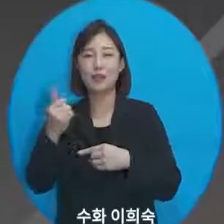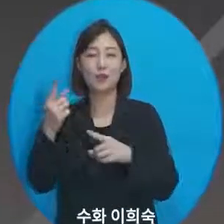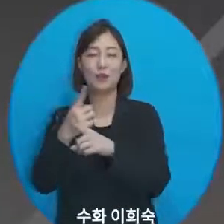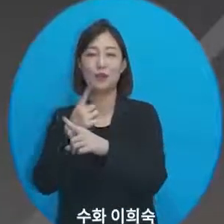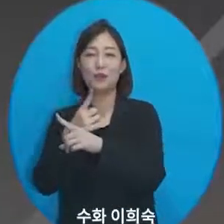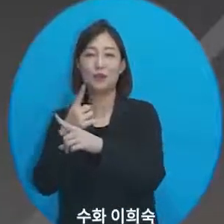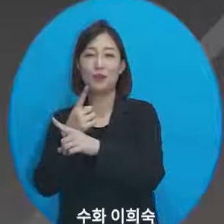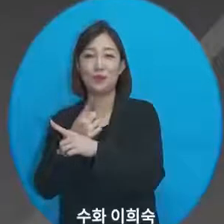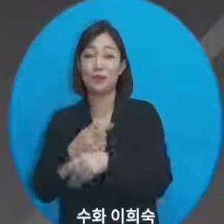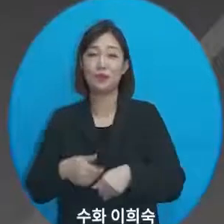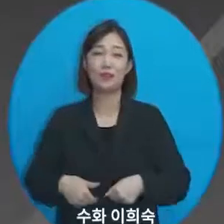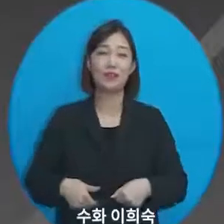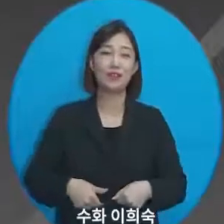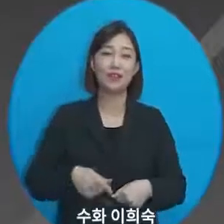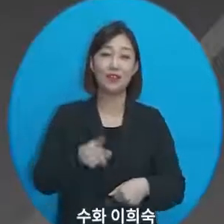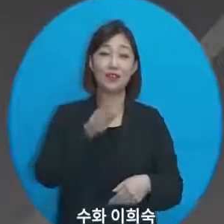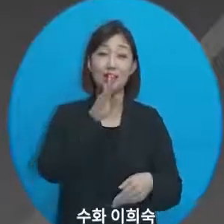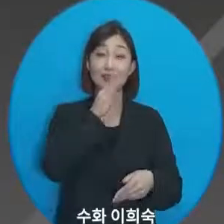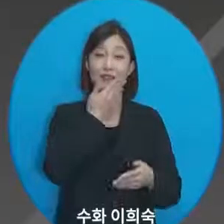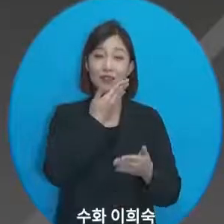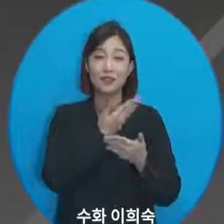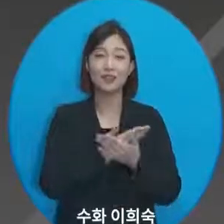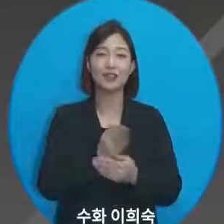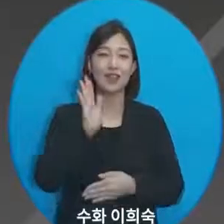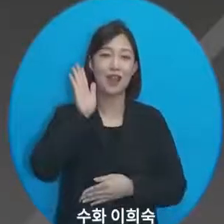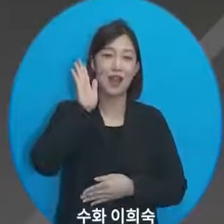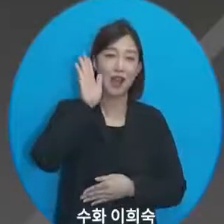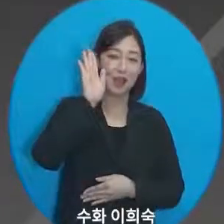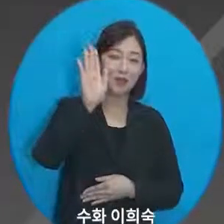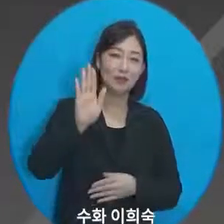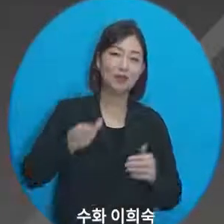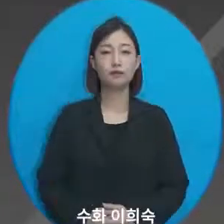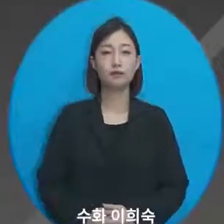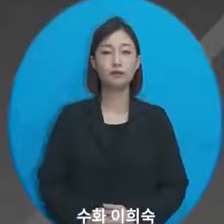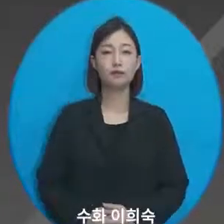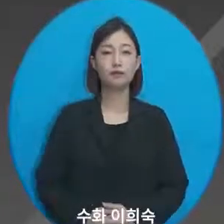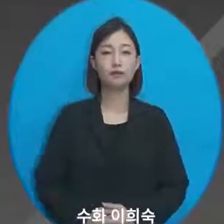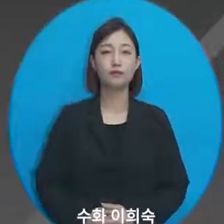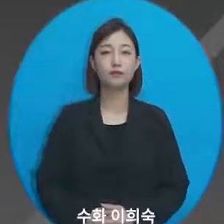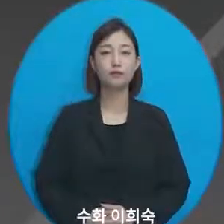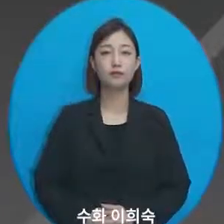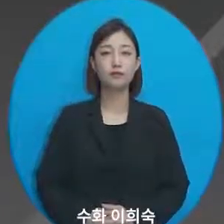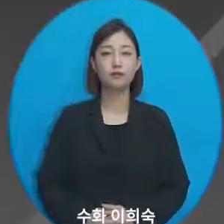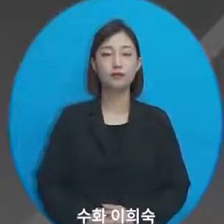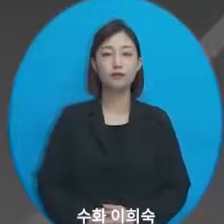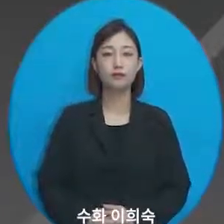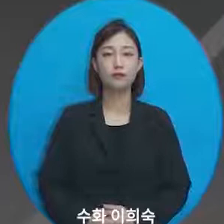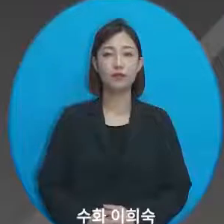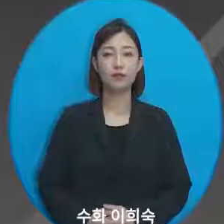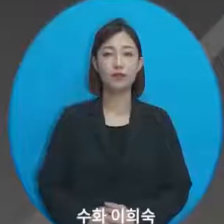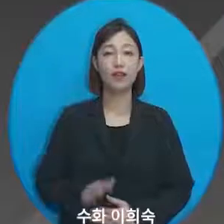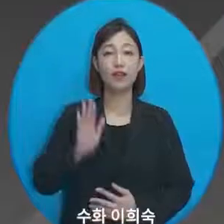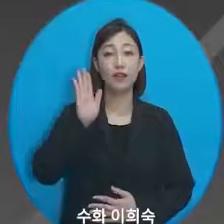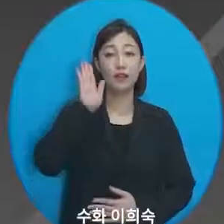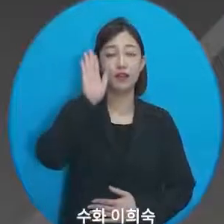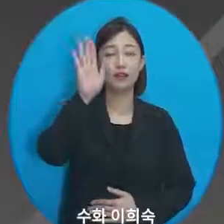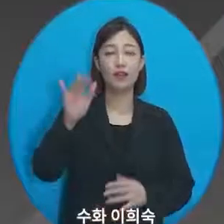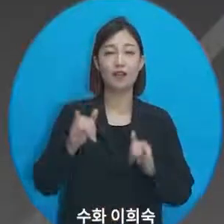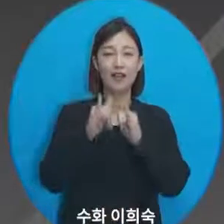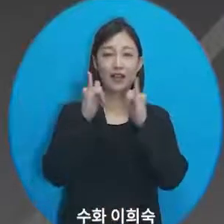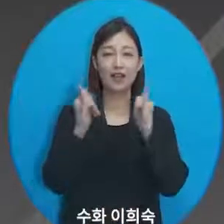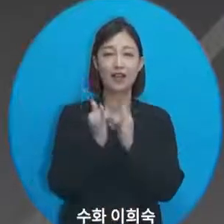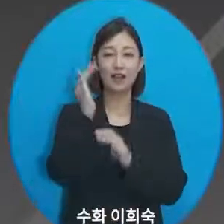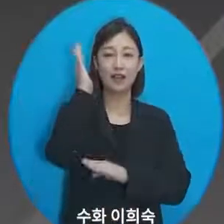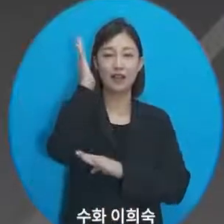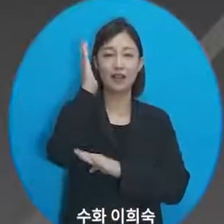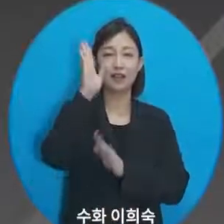찾는 것이 굉장히 중요한 앞으로 미래 사회에서 요구되는 부분입니다. 우리 사회의 미래 사회를 이야기할 때